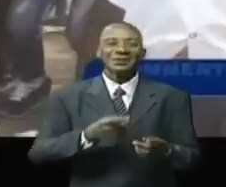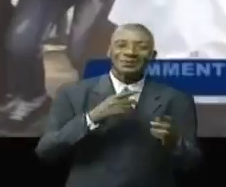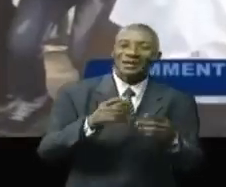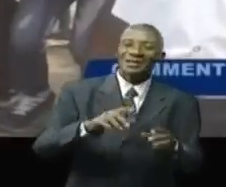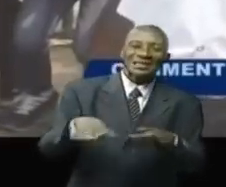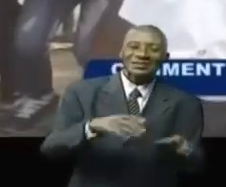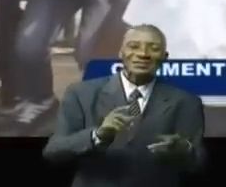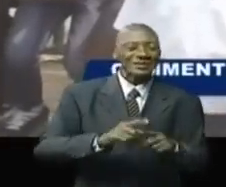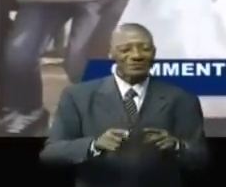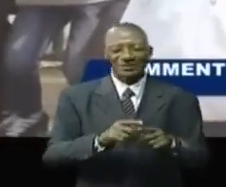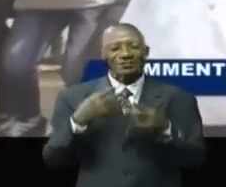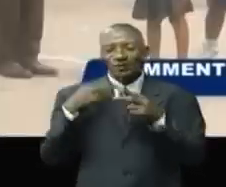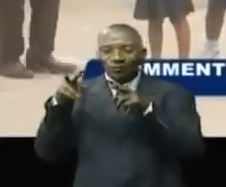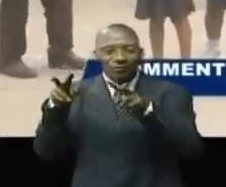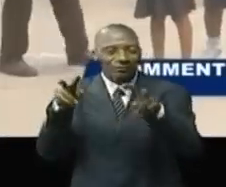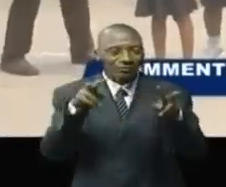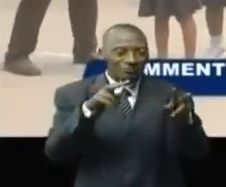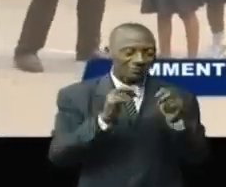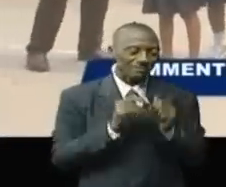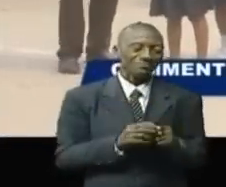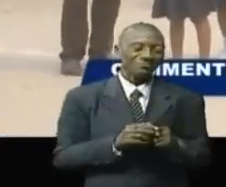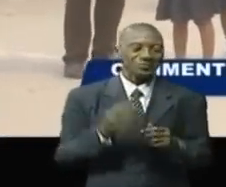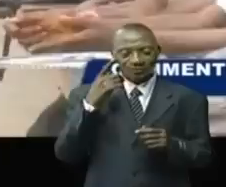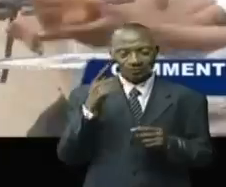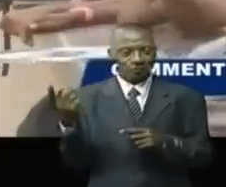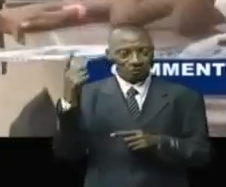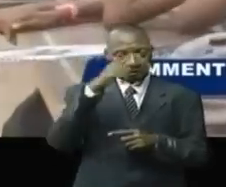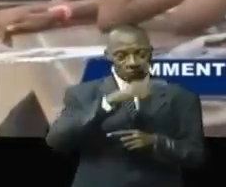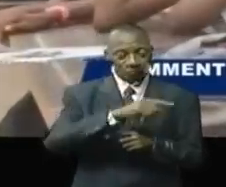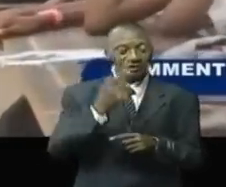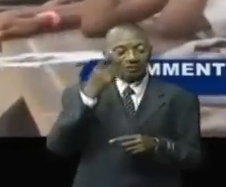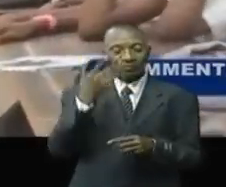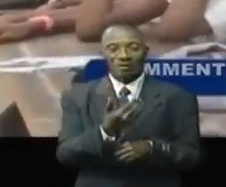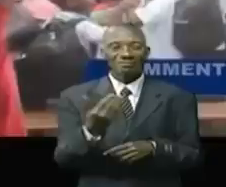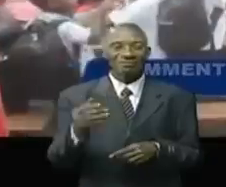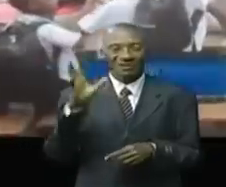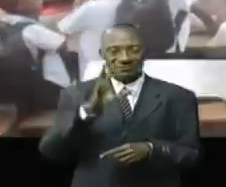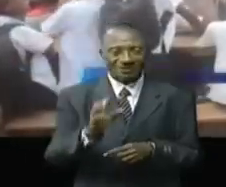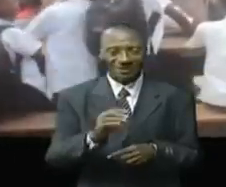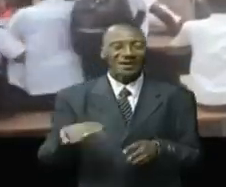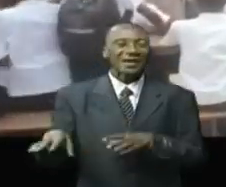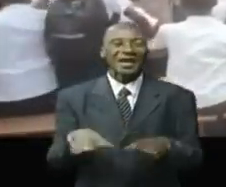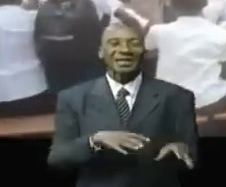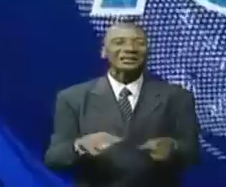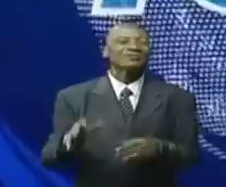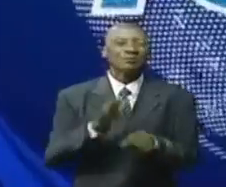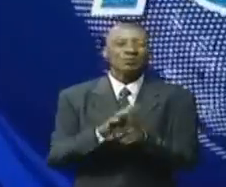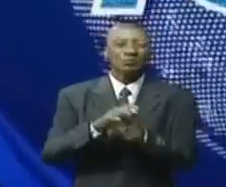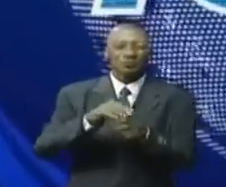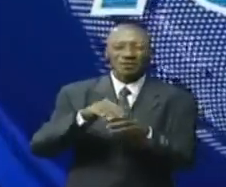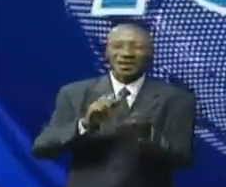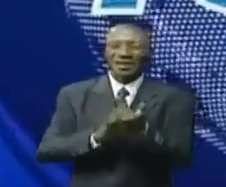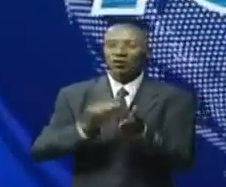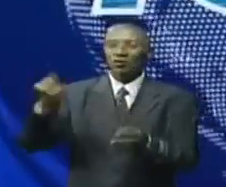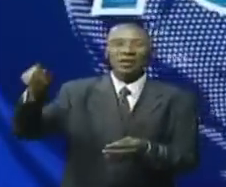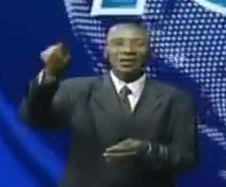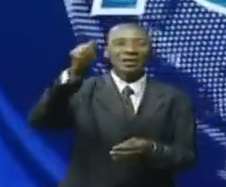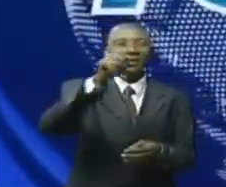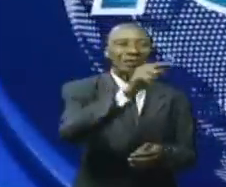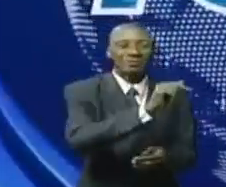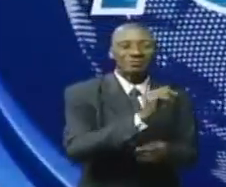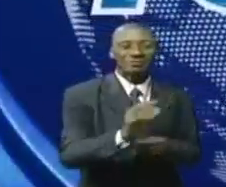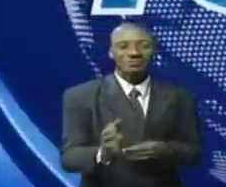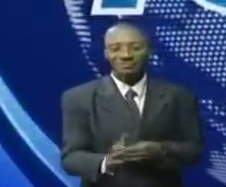la suite de cette journée de l'enfant africain, une série d'activités est prévue dans d'autres écoles. Enfants africains.